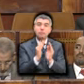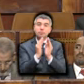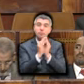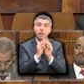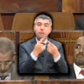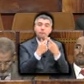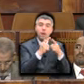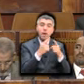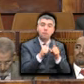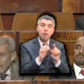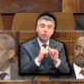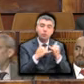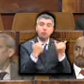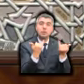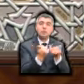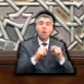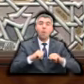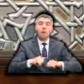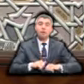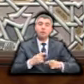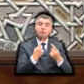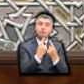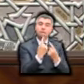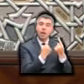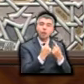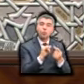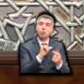تشكيل لجنة وزارية لمقاربة مندمجة.